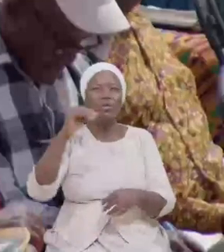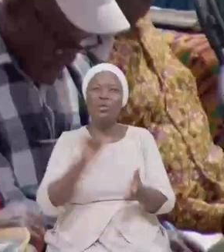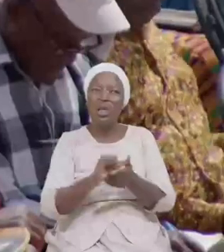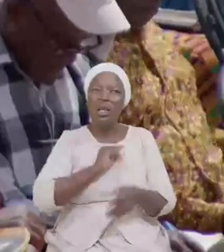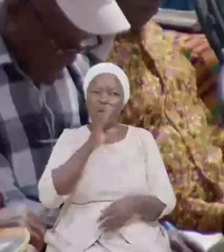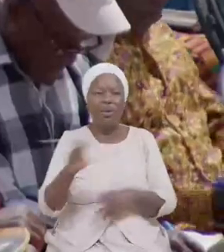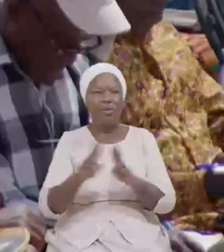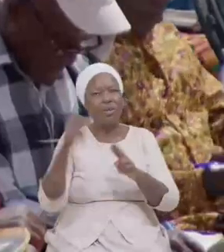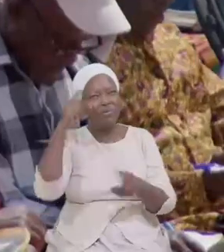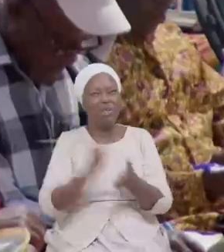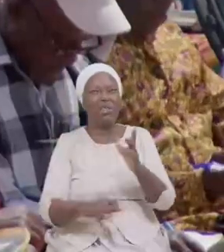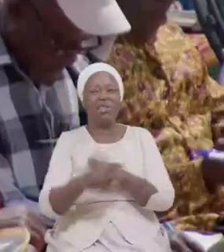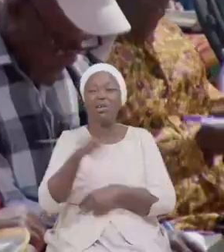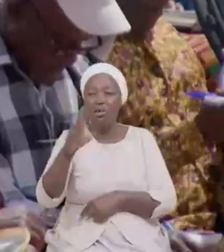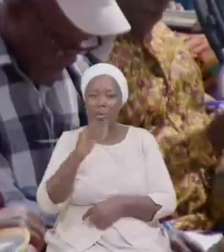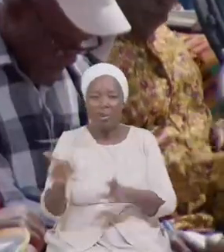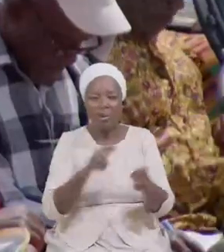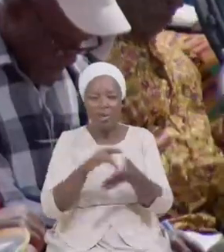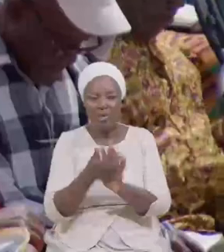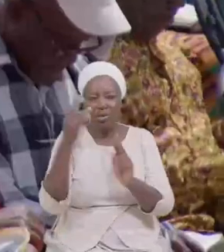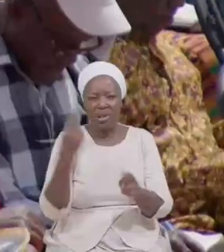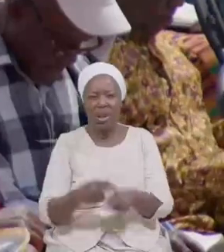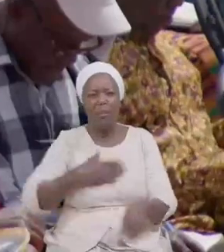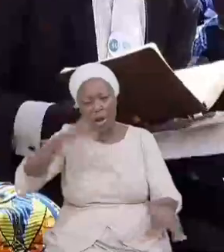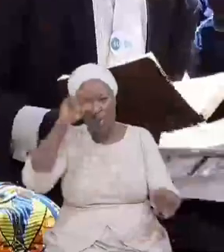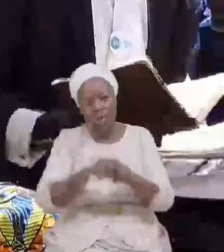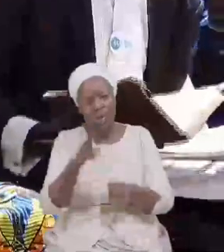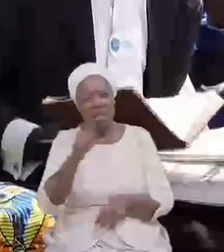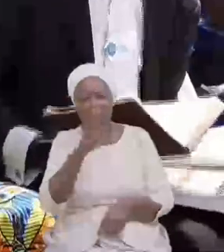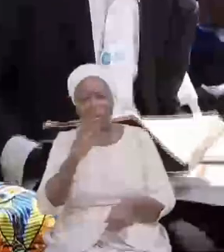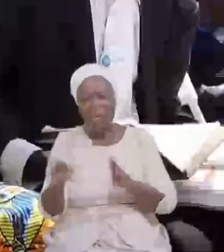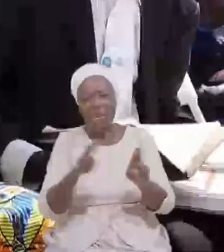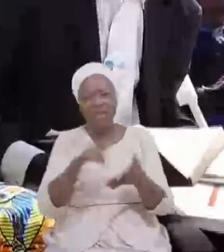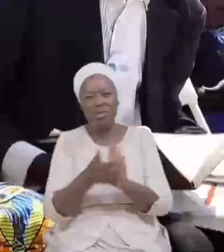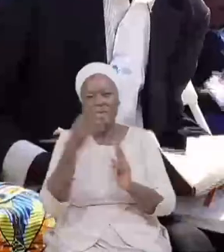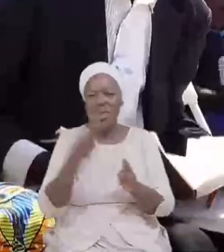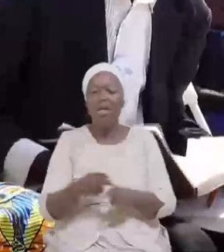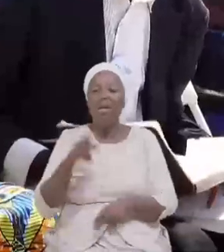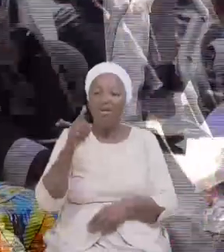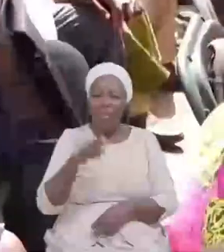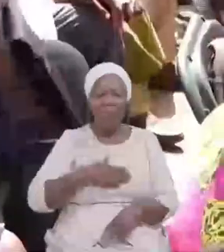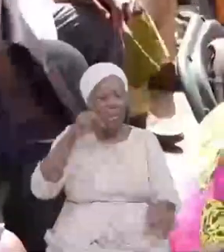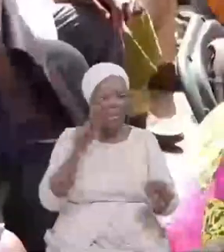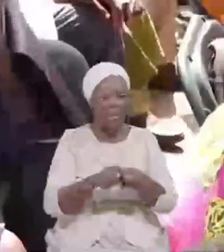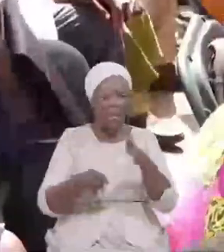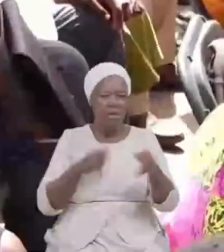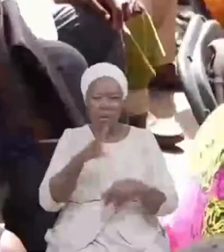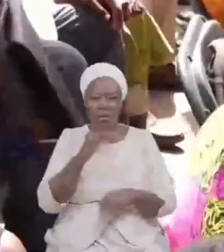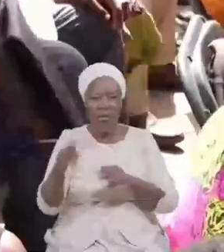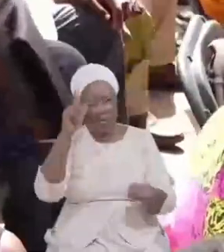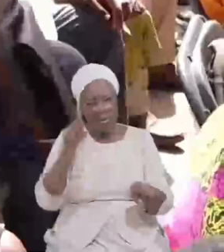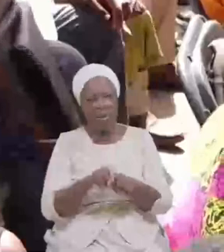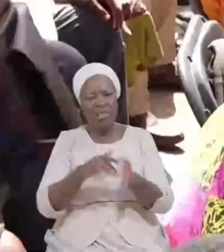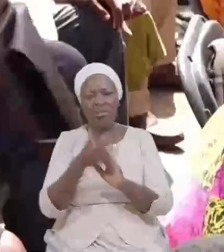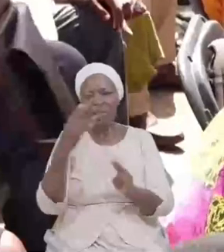ce jour-là. Tu seras prêt. Mon frère là-bas, tu seras prêt. Ma soeur là-bas, tu seras prête. Mon fils, ma fille, tu